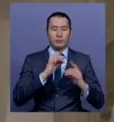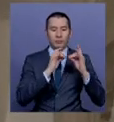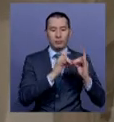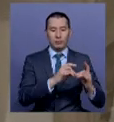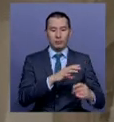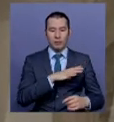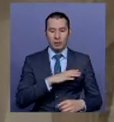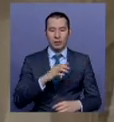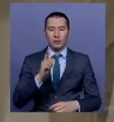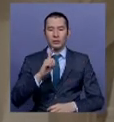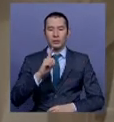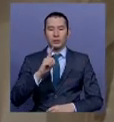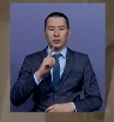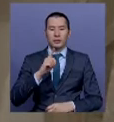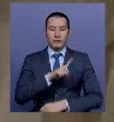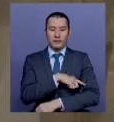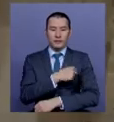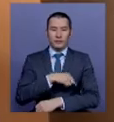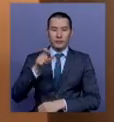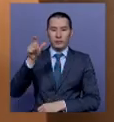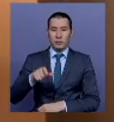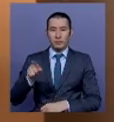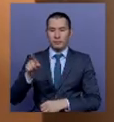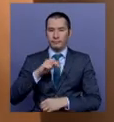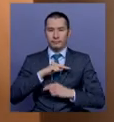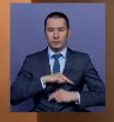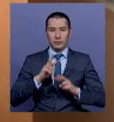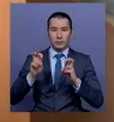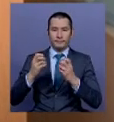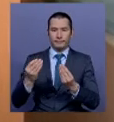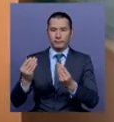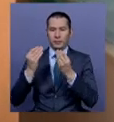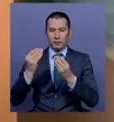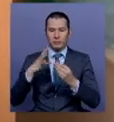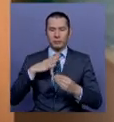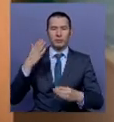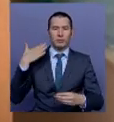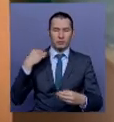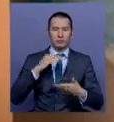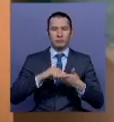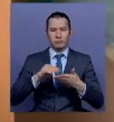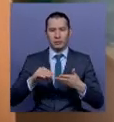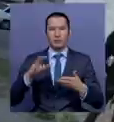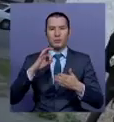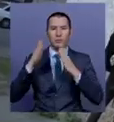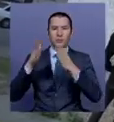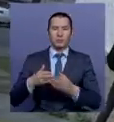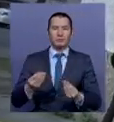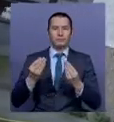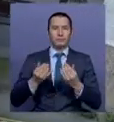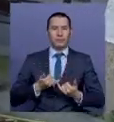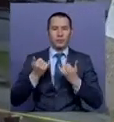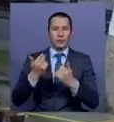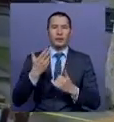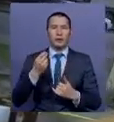өз өмірінен биік қоятын медицина мамандарының ерлігі бұған дейінде талай айтылып, жазылып жатыр. Ақындар ақ халаттыларды жырға қосса,